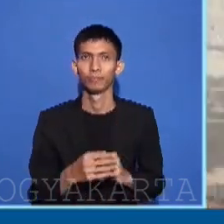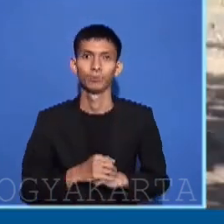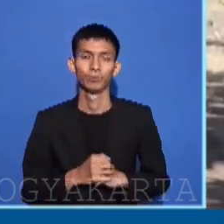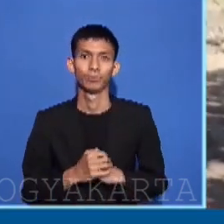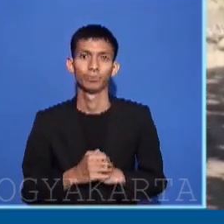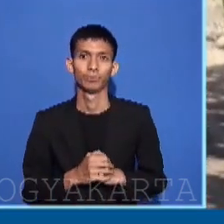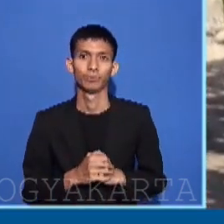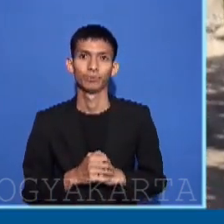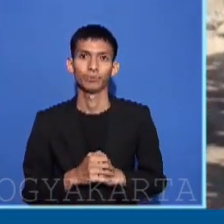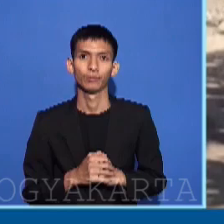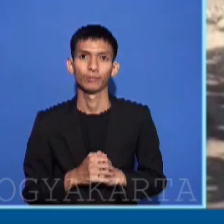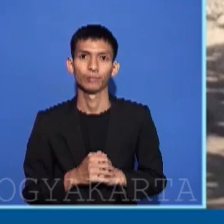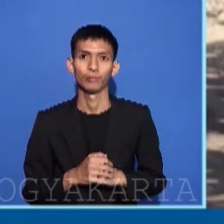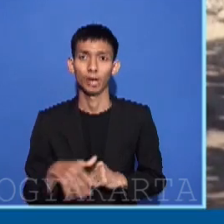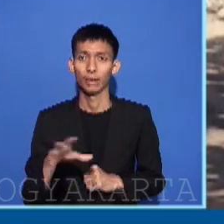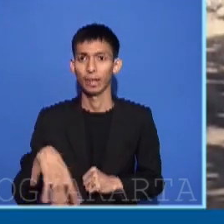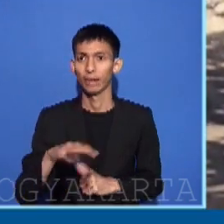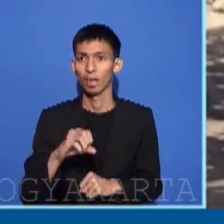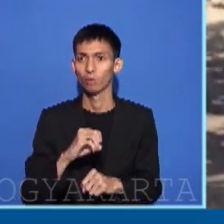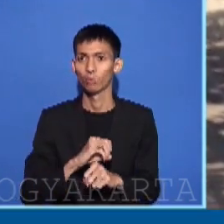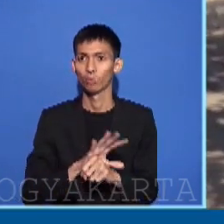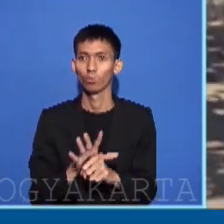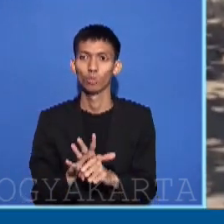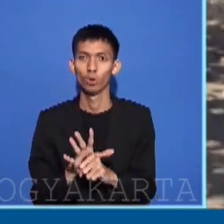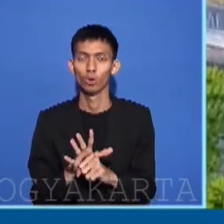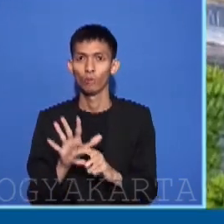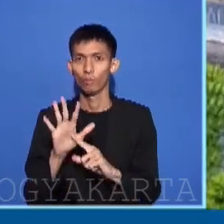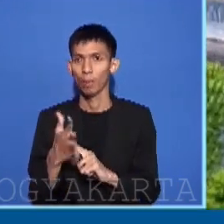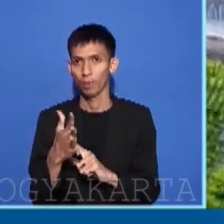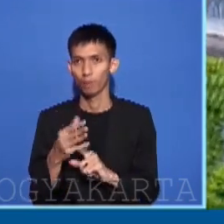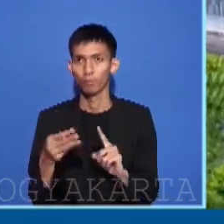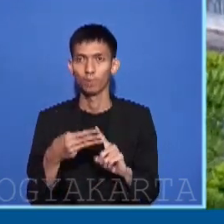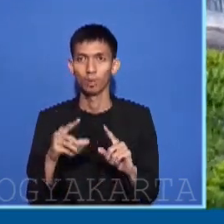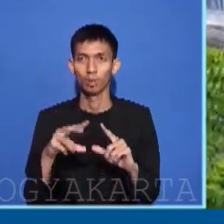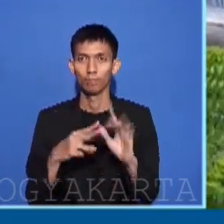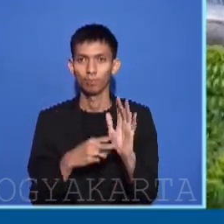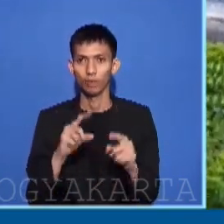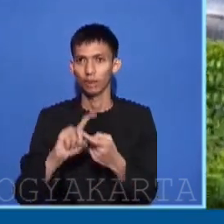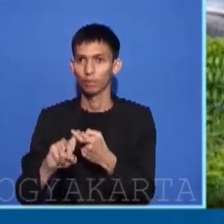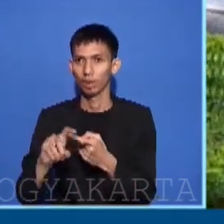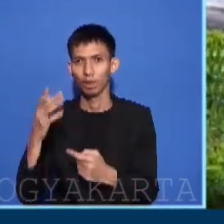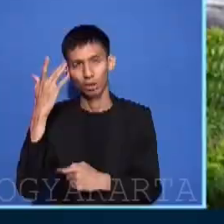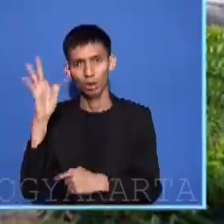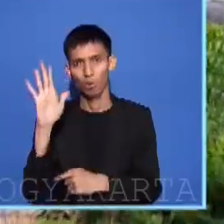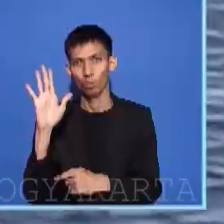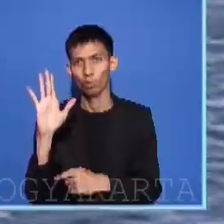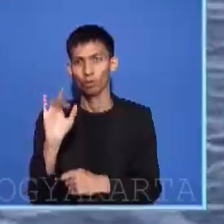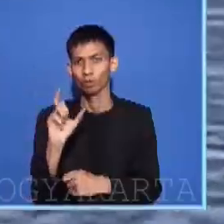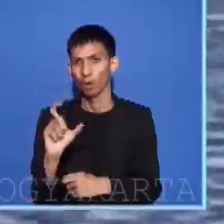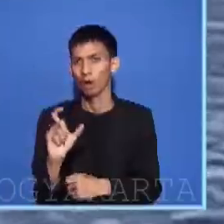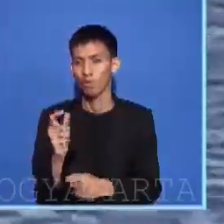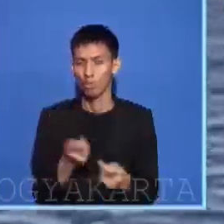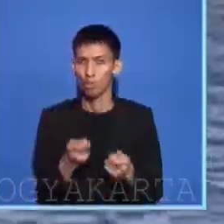laladan Kadilangu Jangkaran Temon ngandharaken bilih piyambakipun lan sak rencang dereng mangertosi kados pundi cara